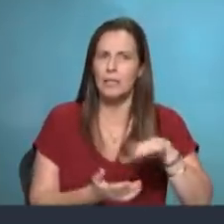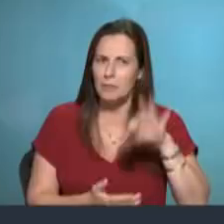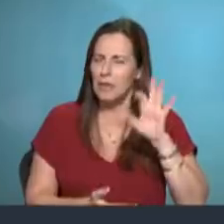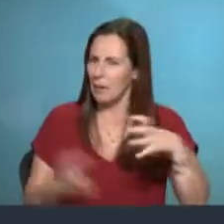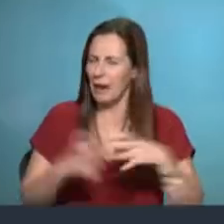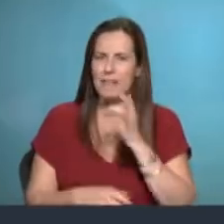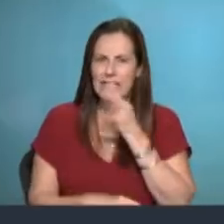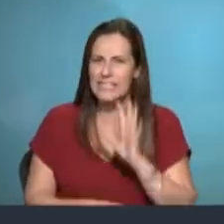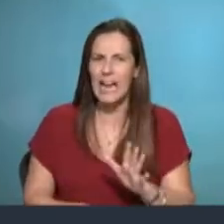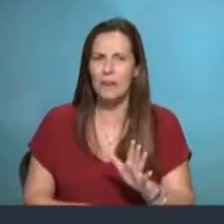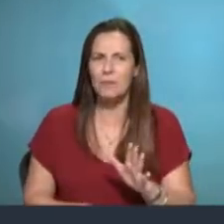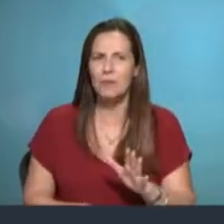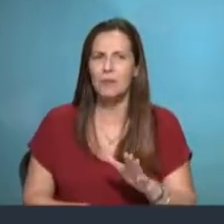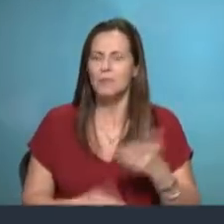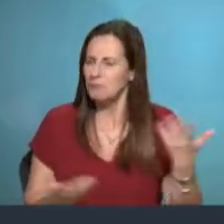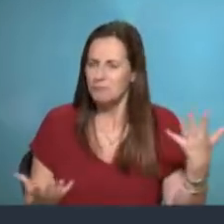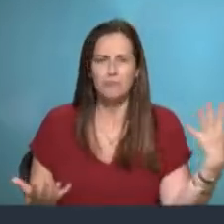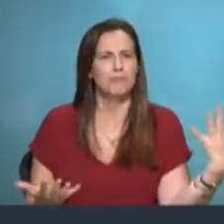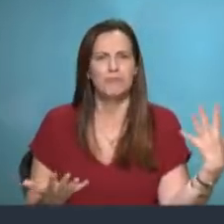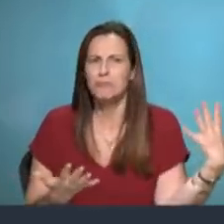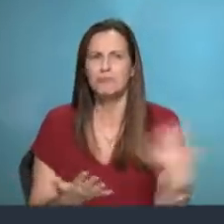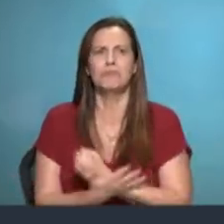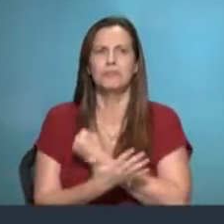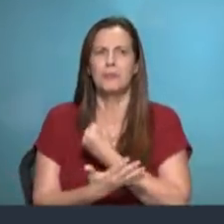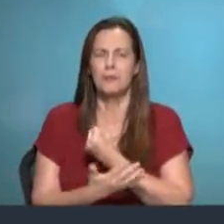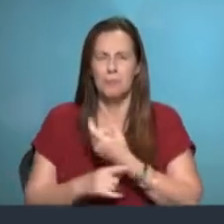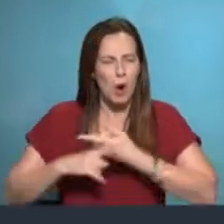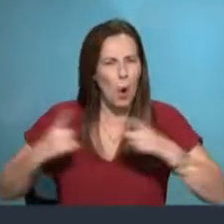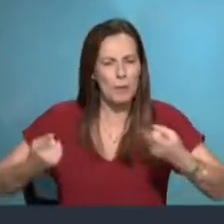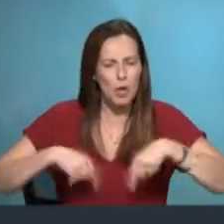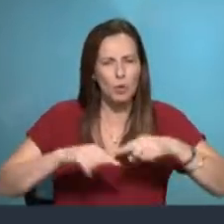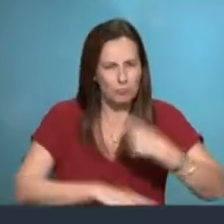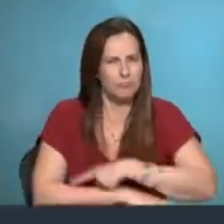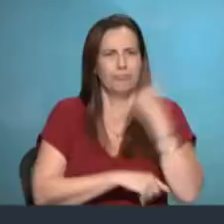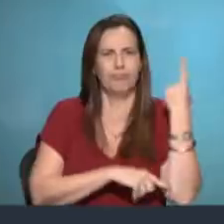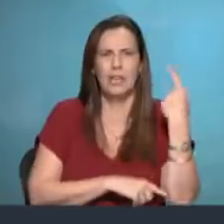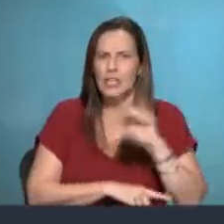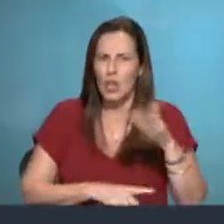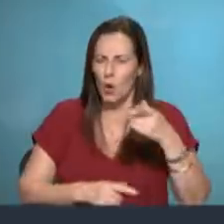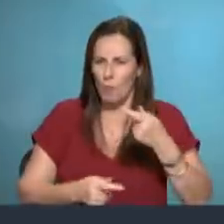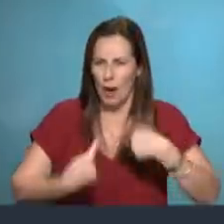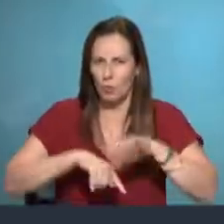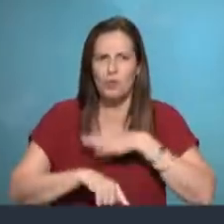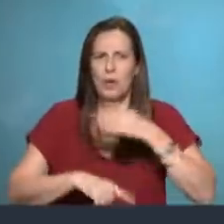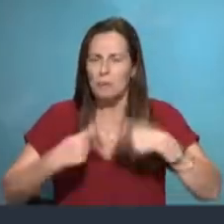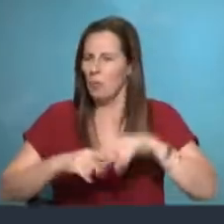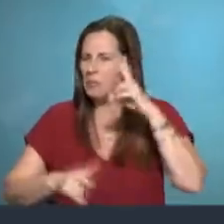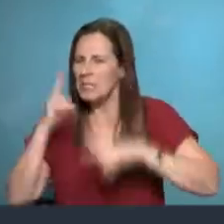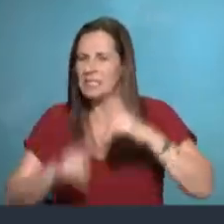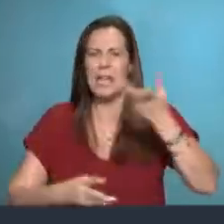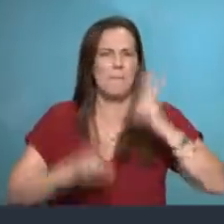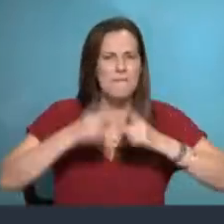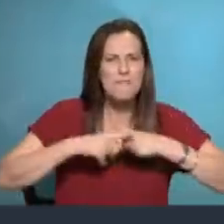חבר'ה צעירים שיצאו ופרחו והצליחו בתחומים שונים, זה לא רק בתחום שלי, זה גם בתחומי תעשייה,